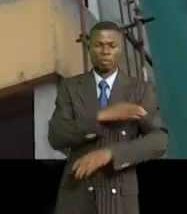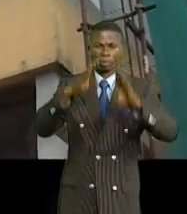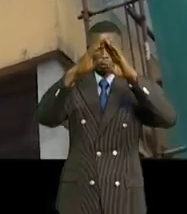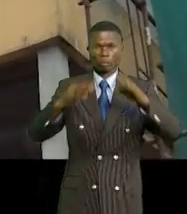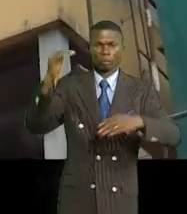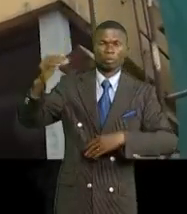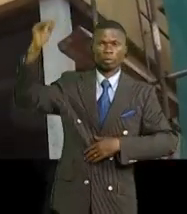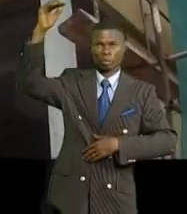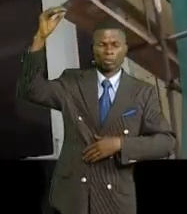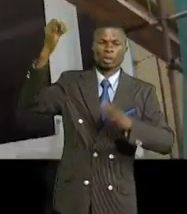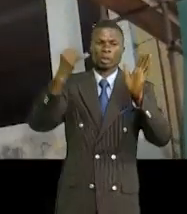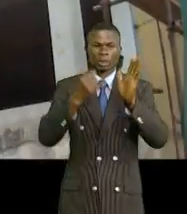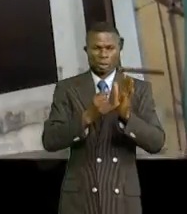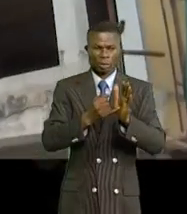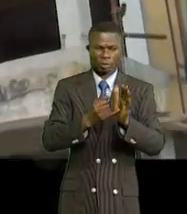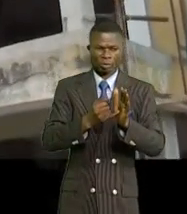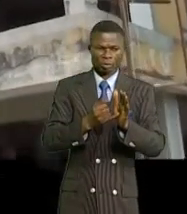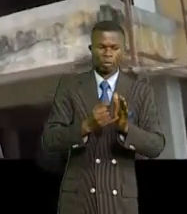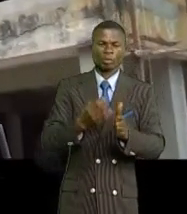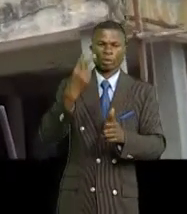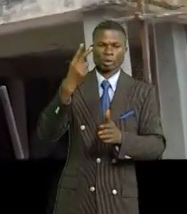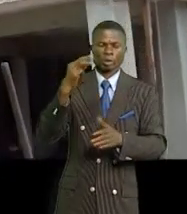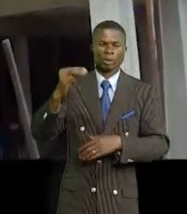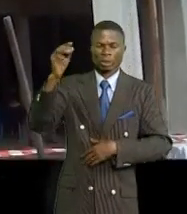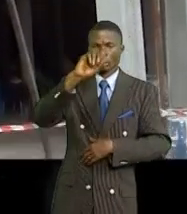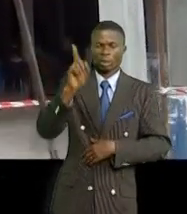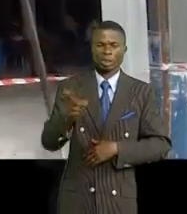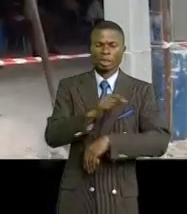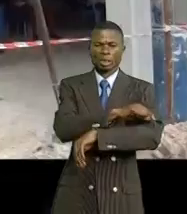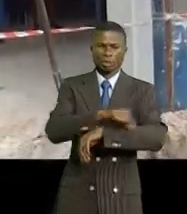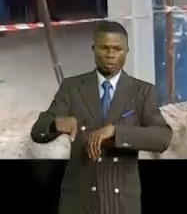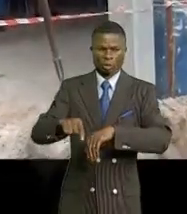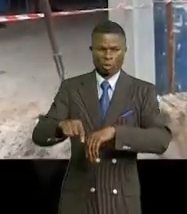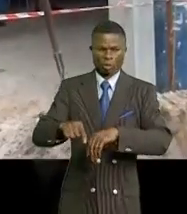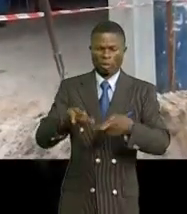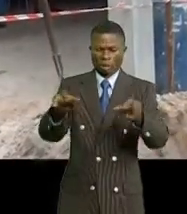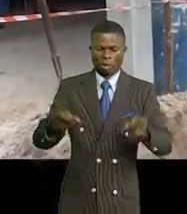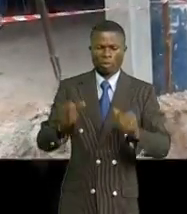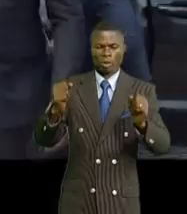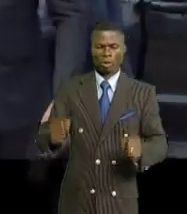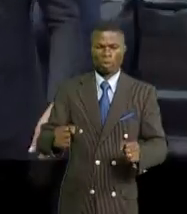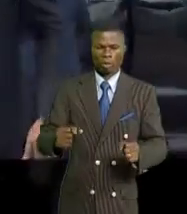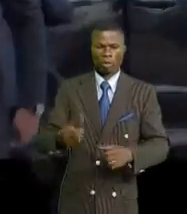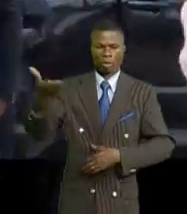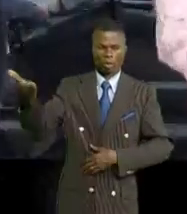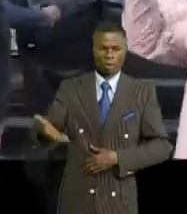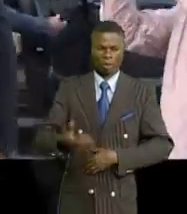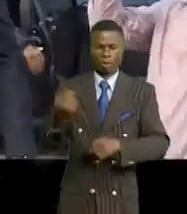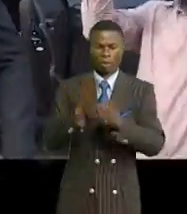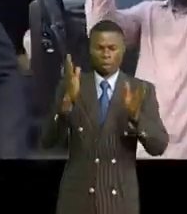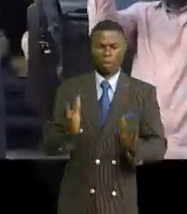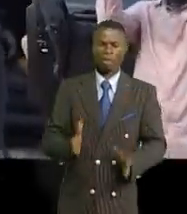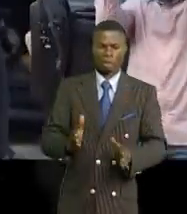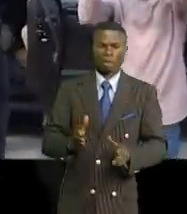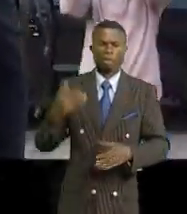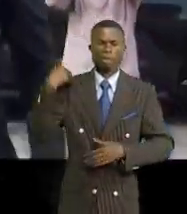6 appartements à raison de 2 par étage, 31 bureaux et un rez-de-chaussée pour accueillir des agents de carrière de